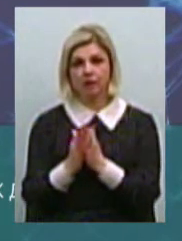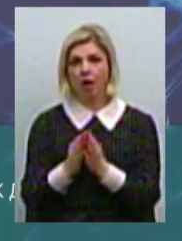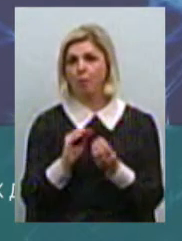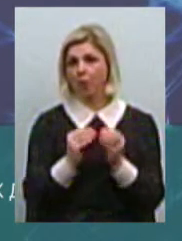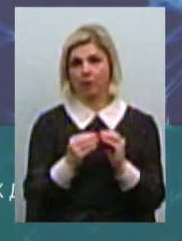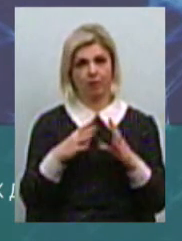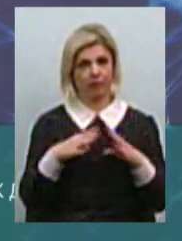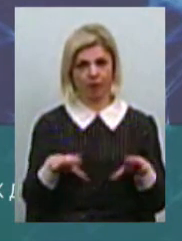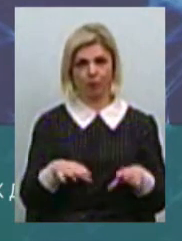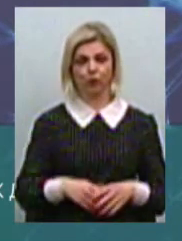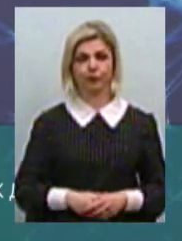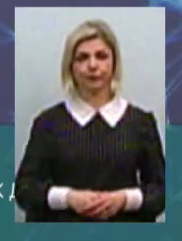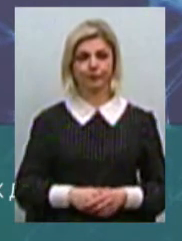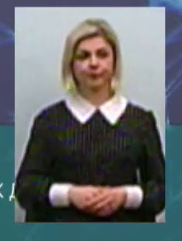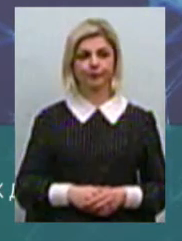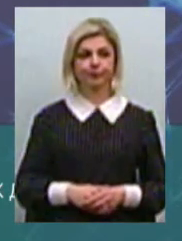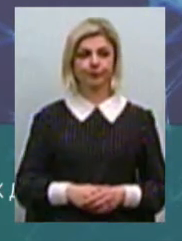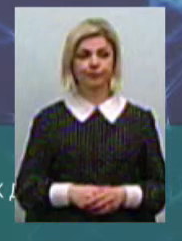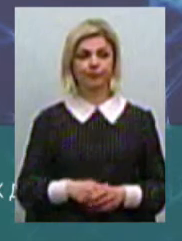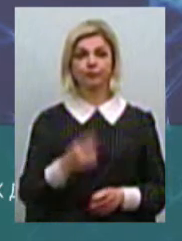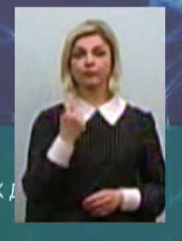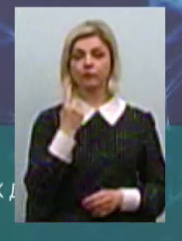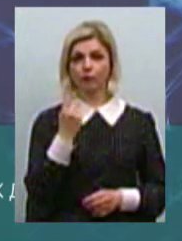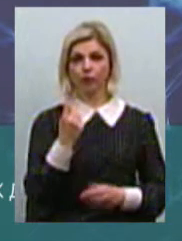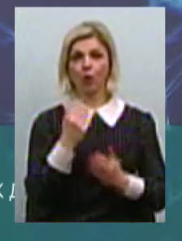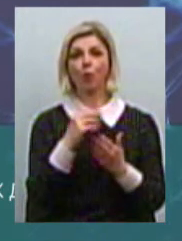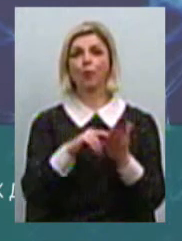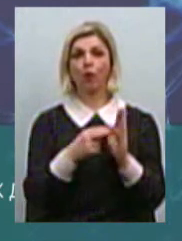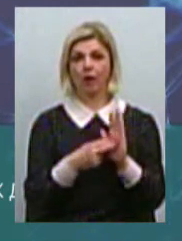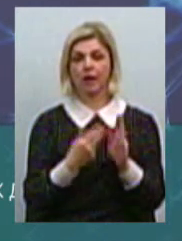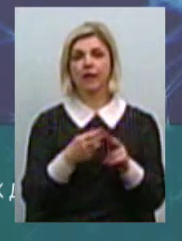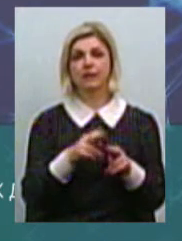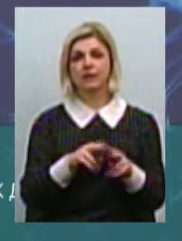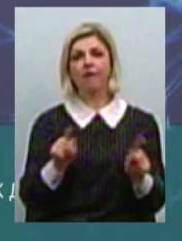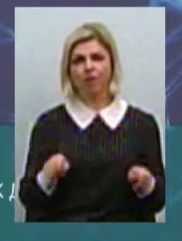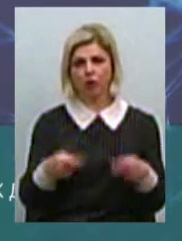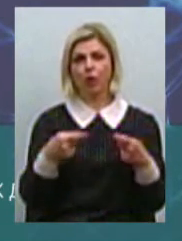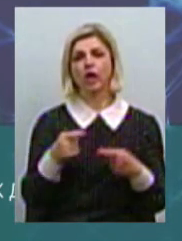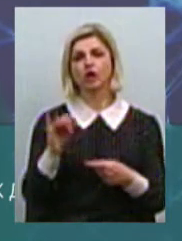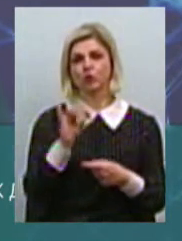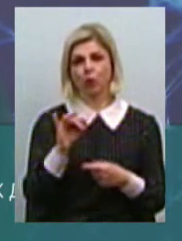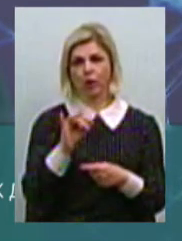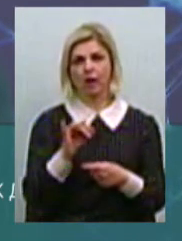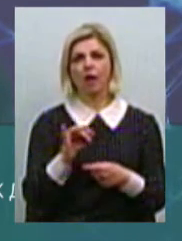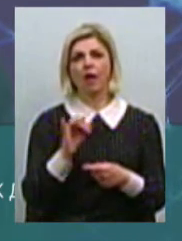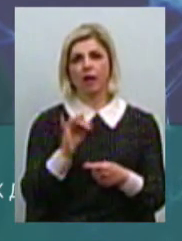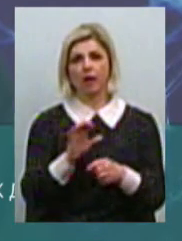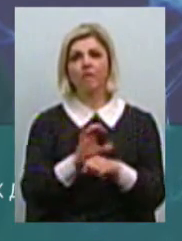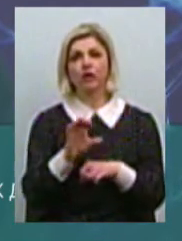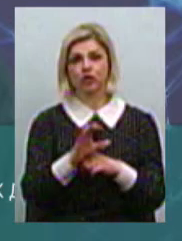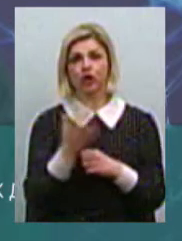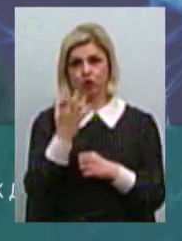стосовно одного з проєктів, який ми видаємо, це «Реабілітовані історії», вийшла чергова сьома